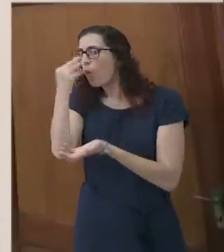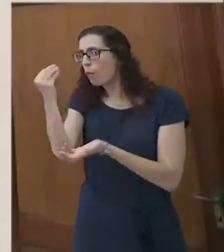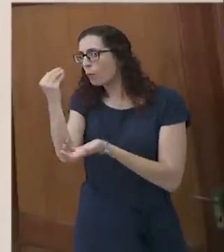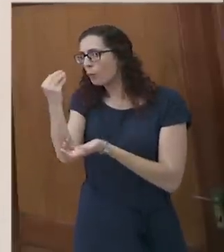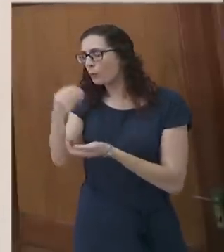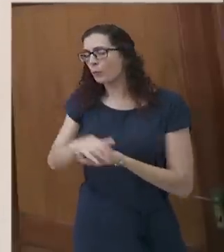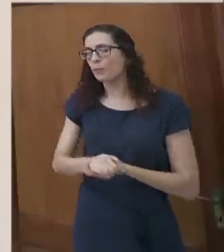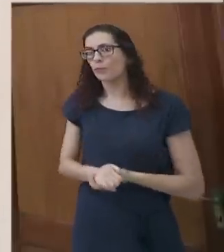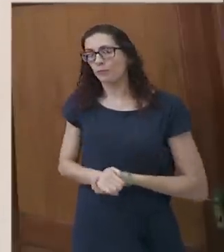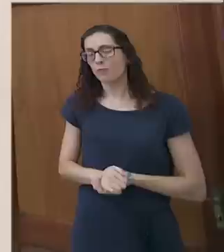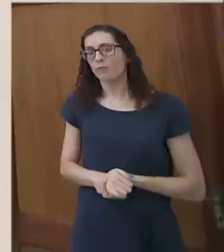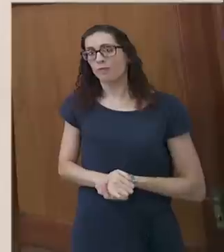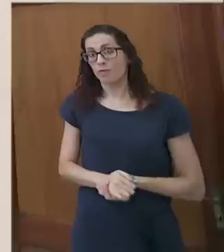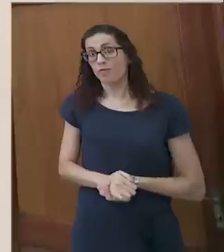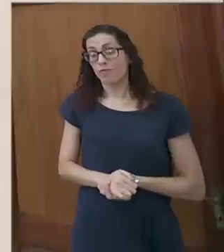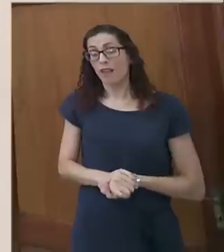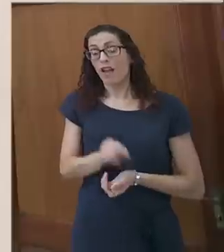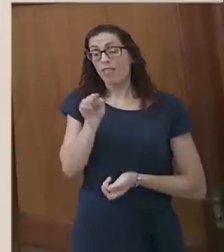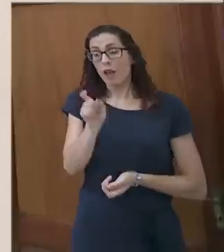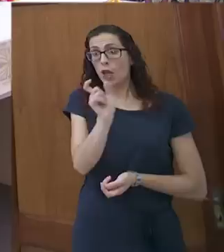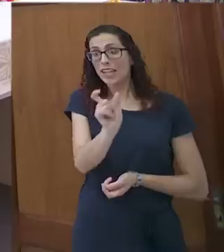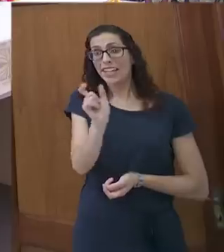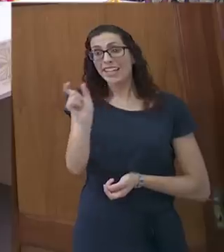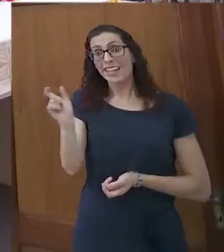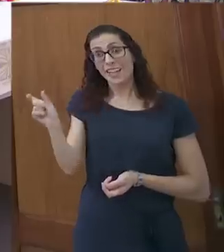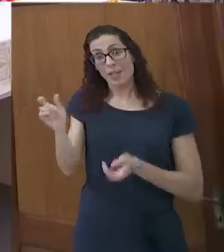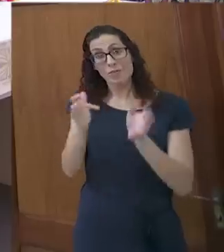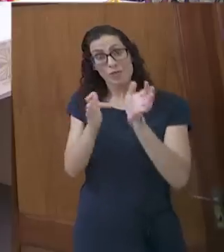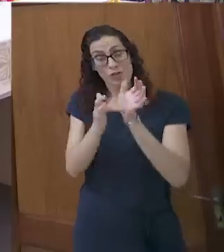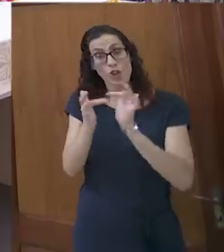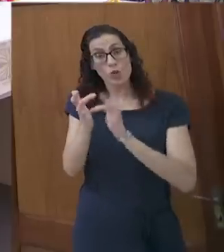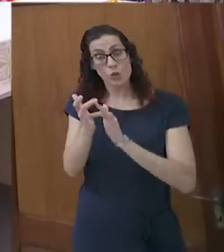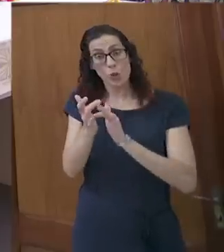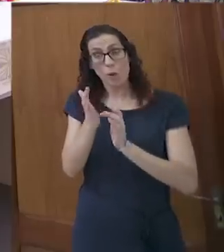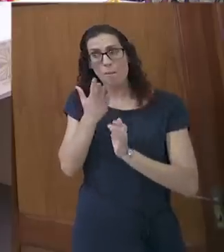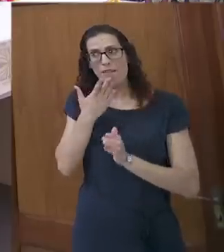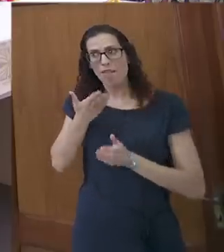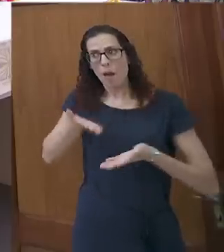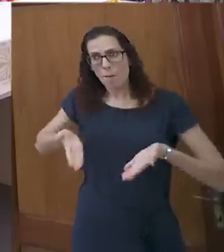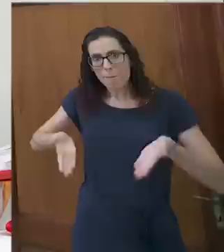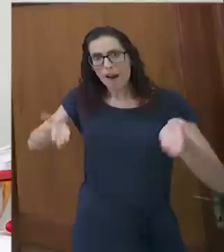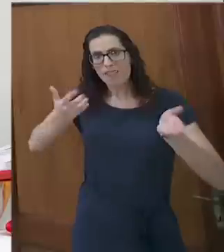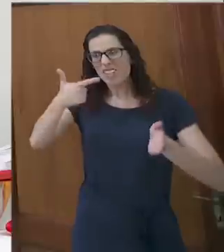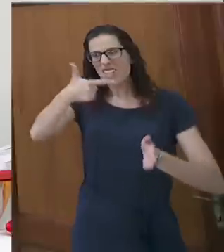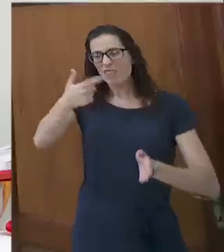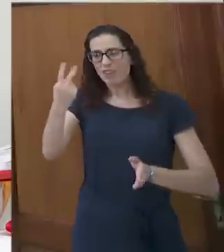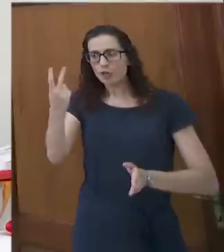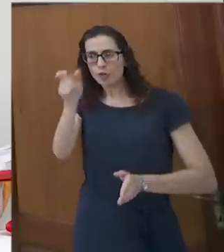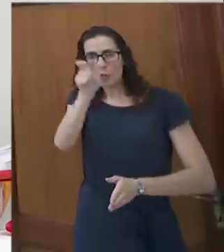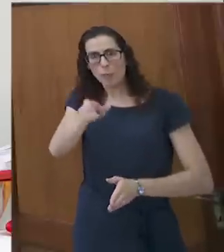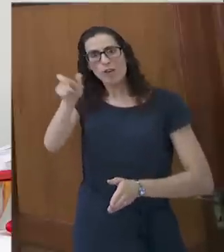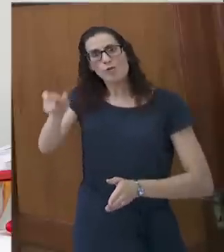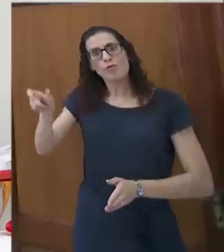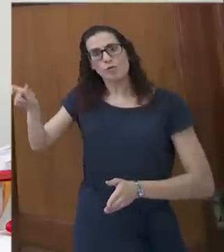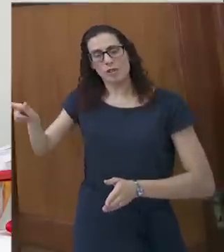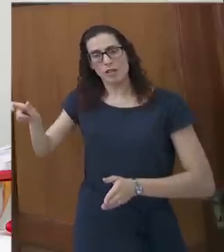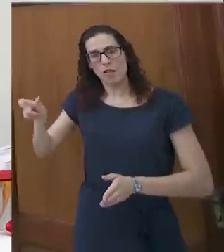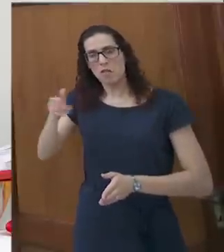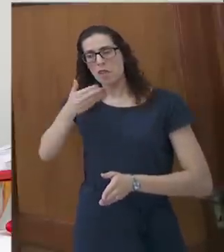Dan hu li qal Ġesù lid-dixxipli tiegħu it-72 meta